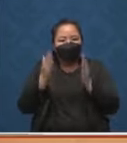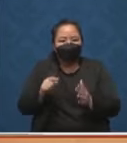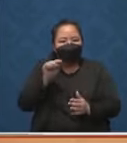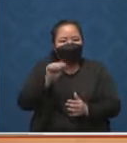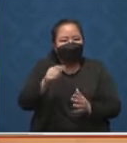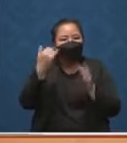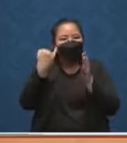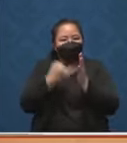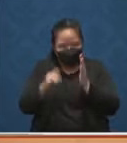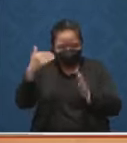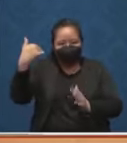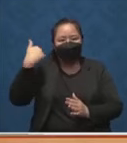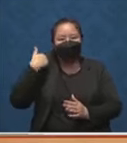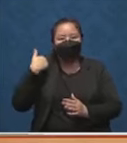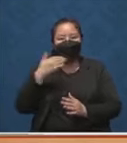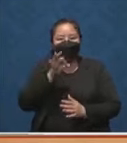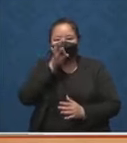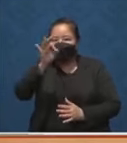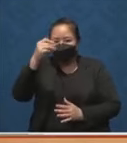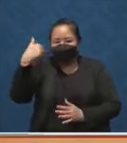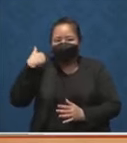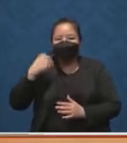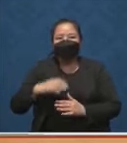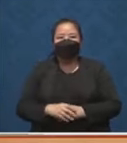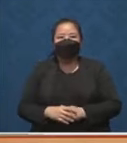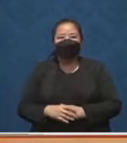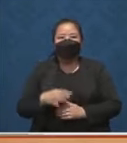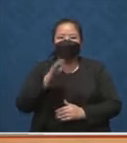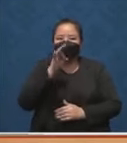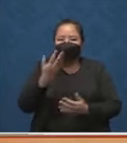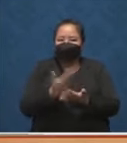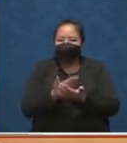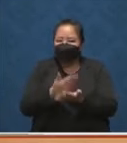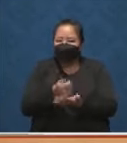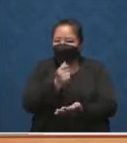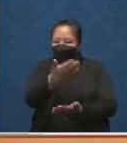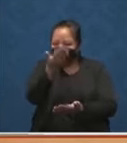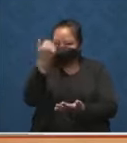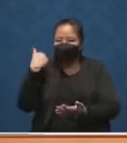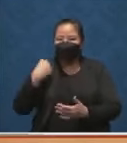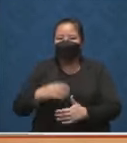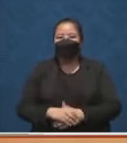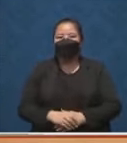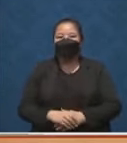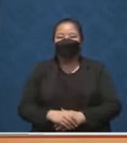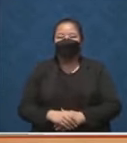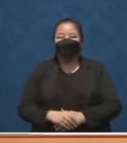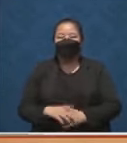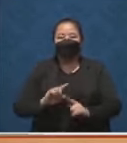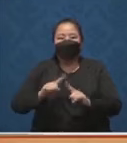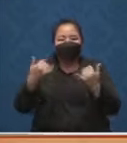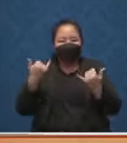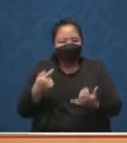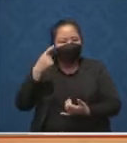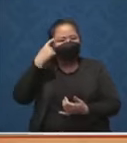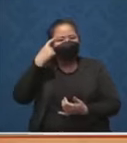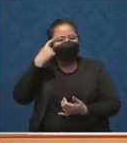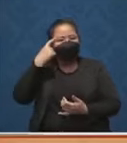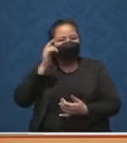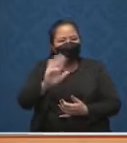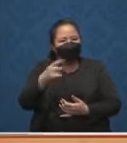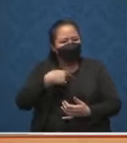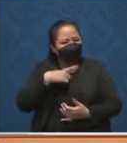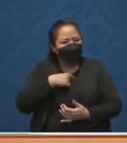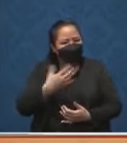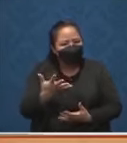ผิดนะครับโดนฟ้องนะครับฟ้องศาลปกครองฟ้องเรียกค่าเสียหายนะครับเรื่องการบริหารราชการแผ่นดินเนี่ยมันไม่ใช่คิดแต่ว่าอันนี้เราไม่ชอบเ